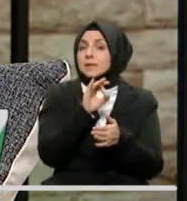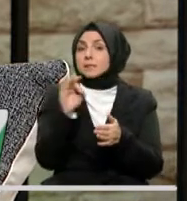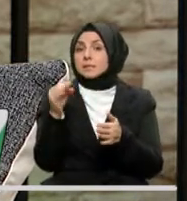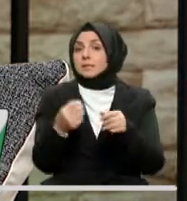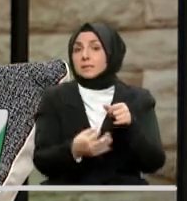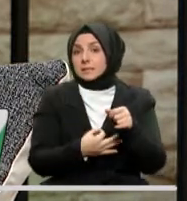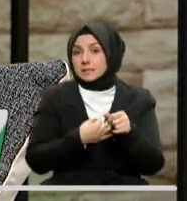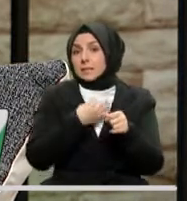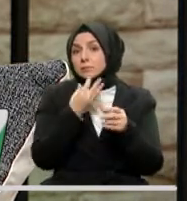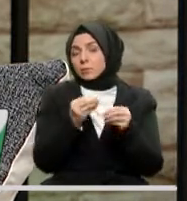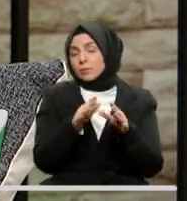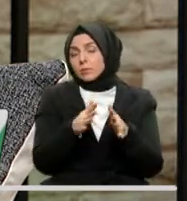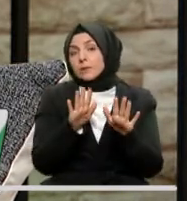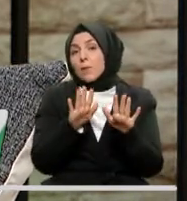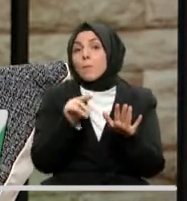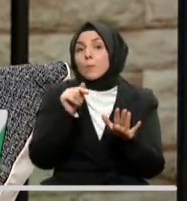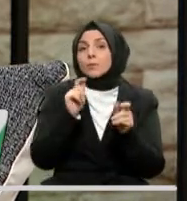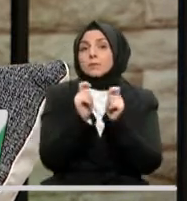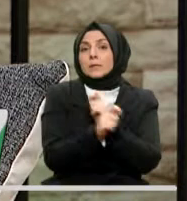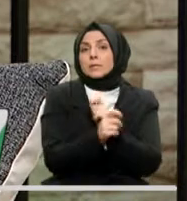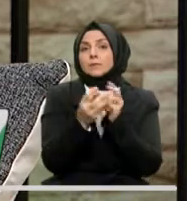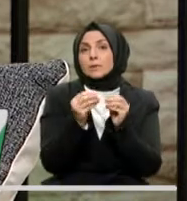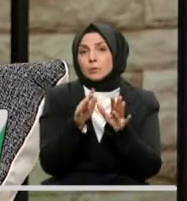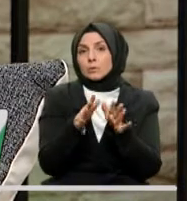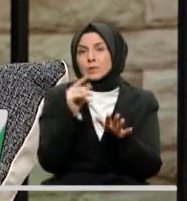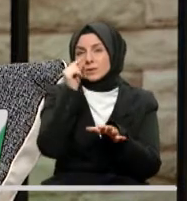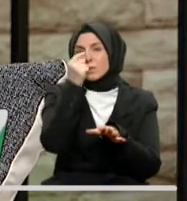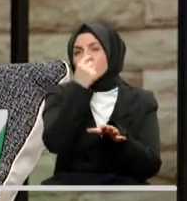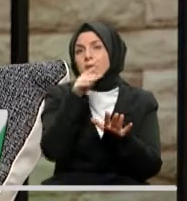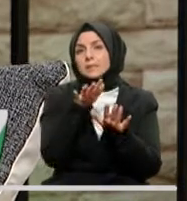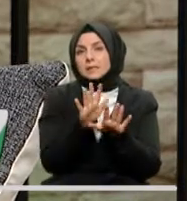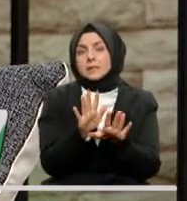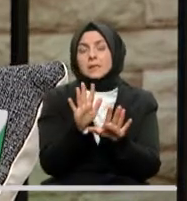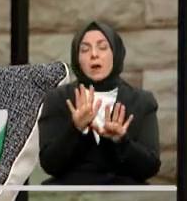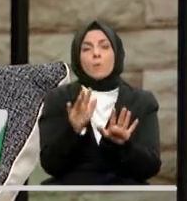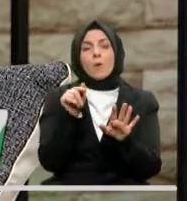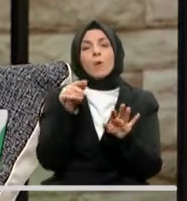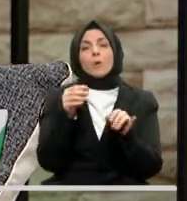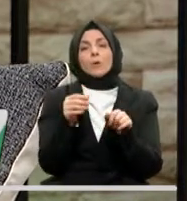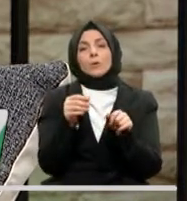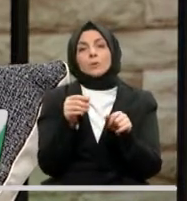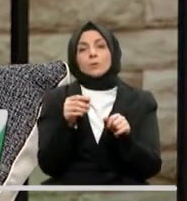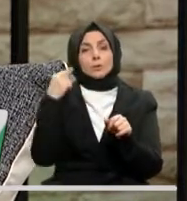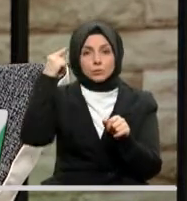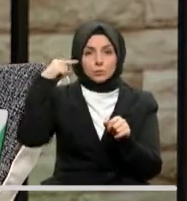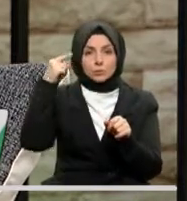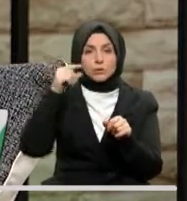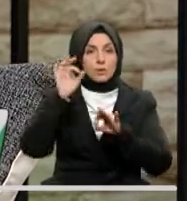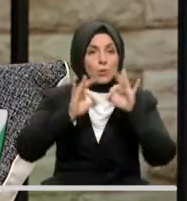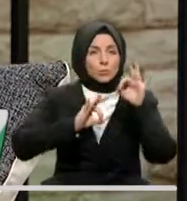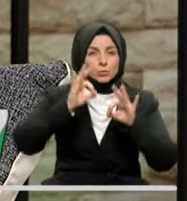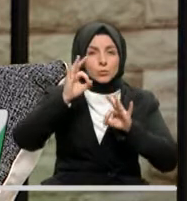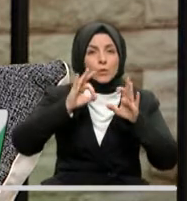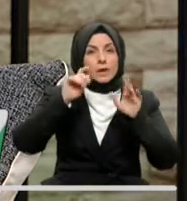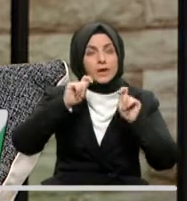bugünden sonra bu değişebilir kolay değil O duyguyu farketmek o duyguyu durdurmak düşünceyi kontrol etmek kolay süreçler deyip